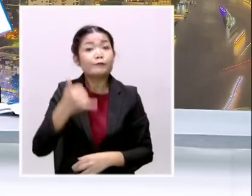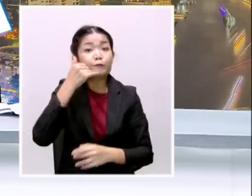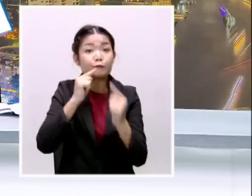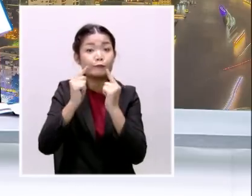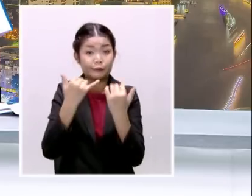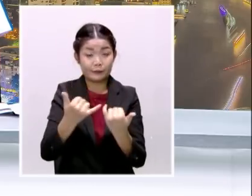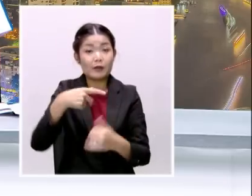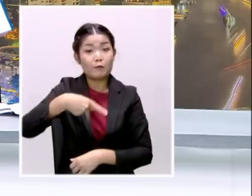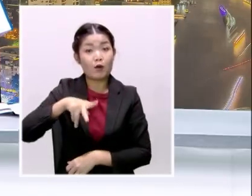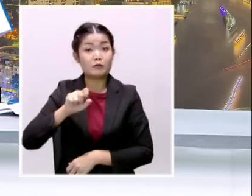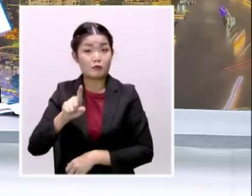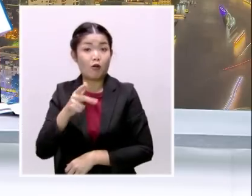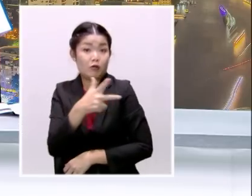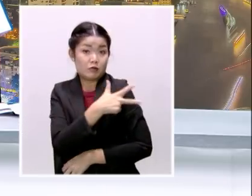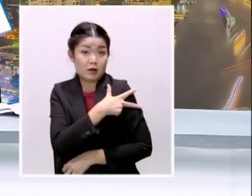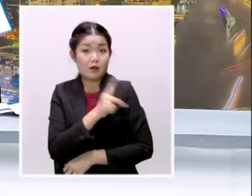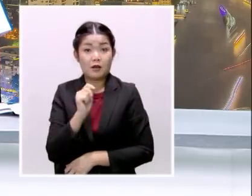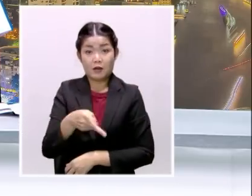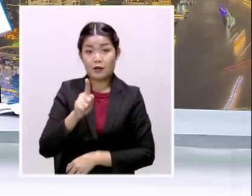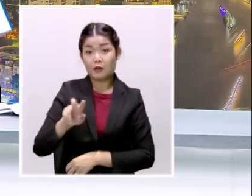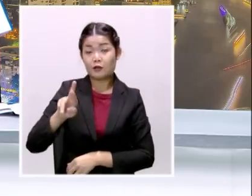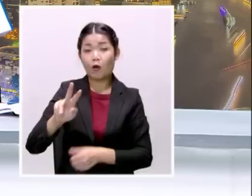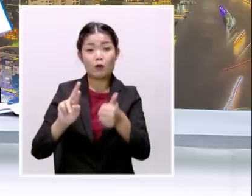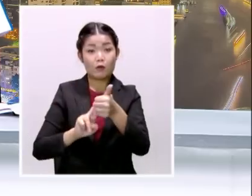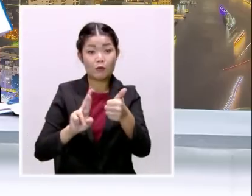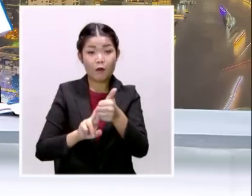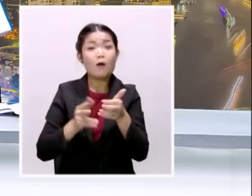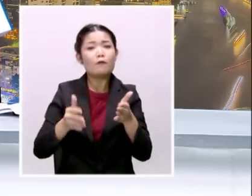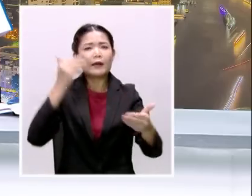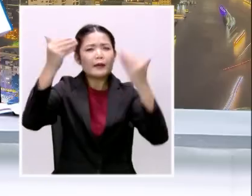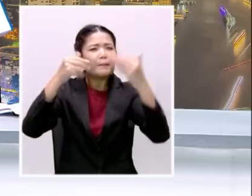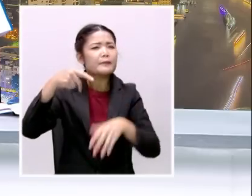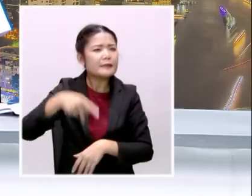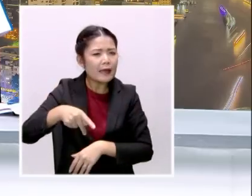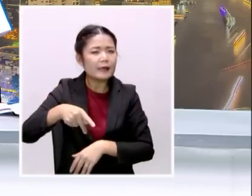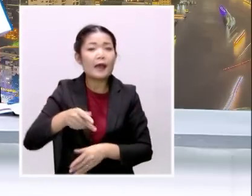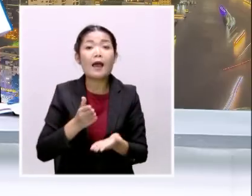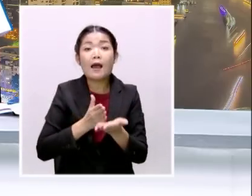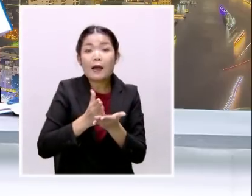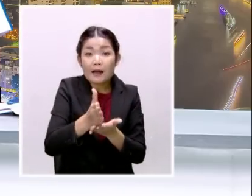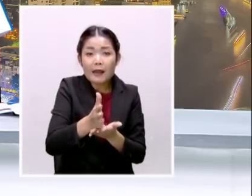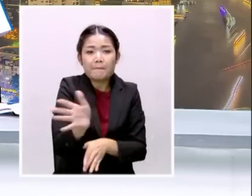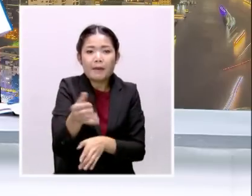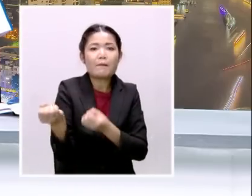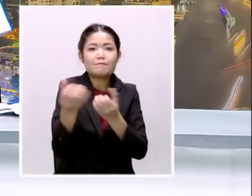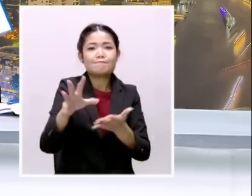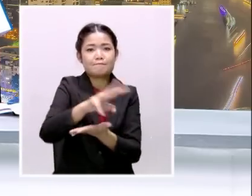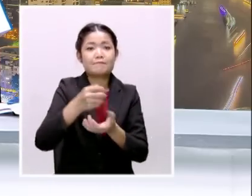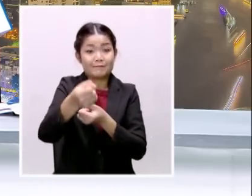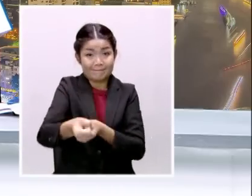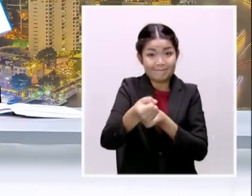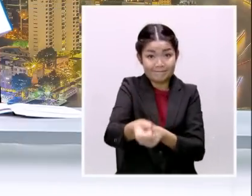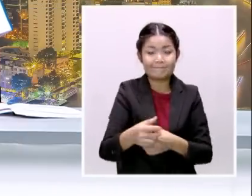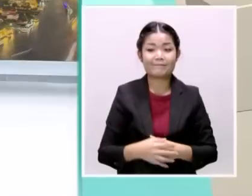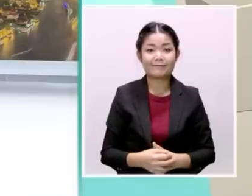คบรดีฝ่ายกิกพิเศษขโน้ง มหาตั plantationสวัครบาาร์คร